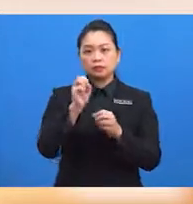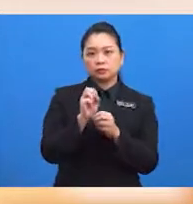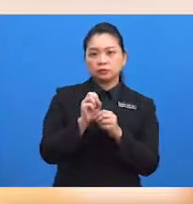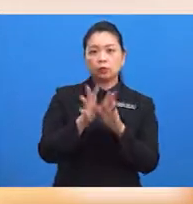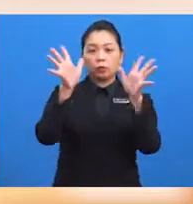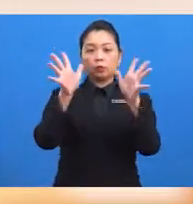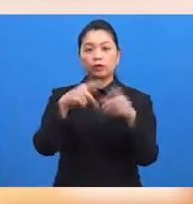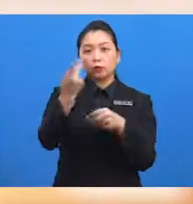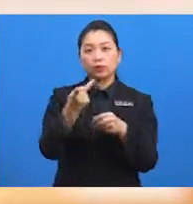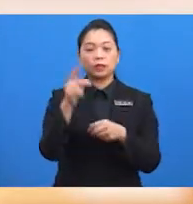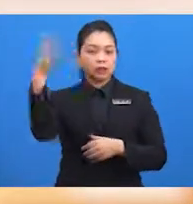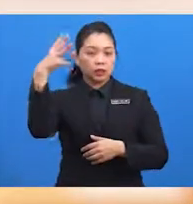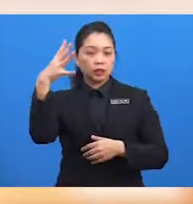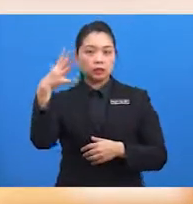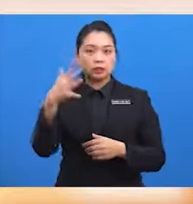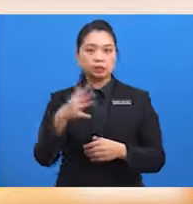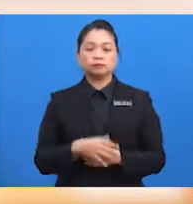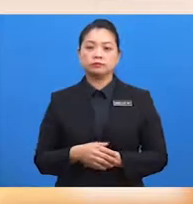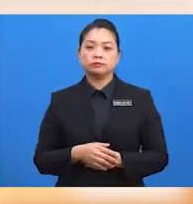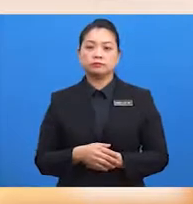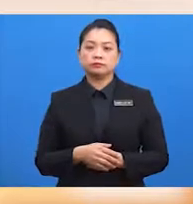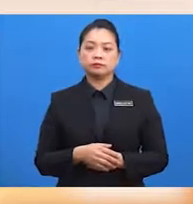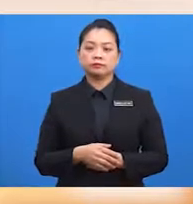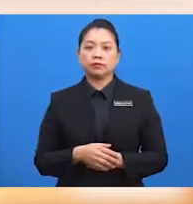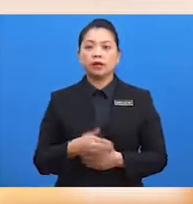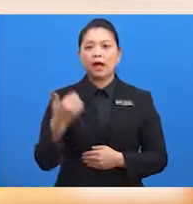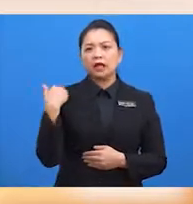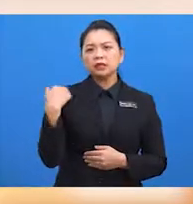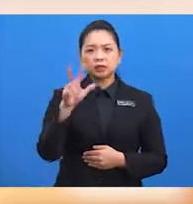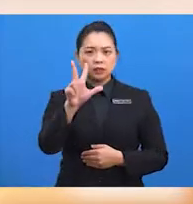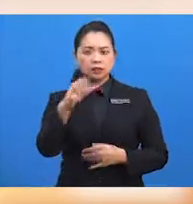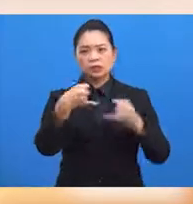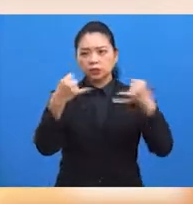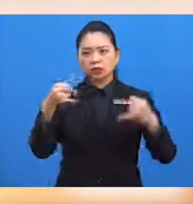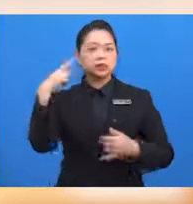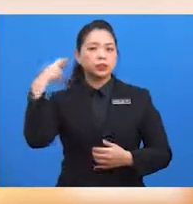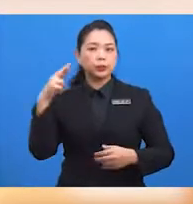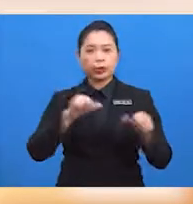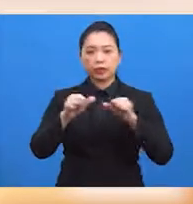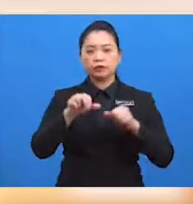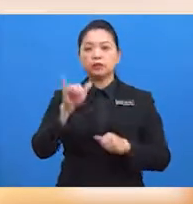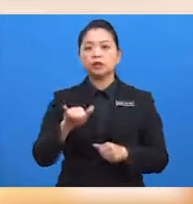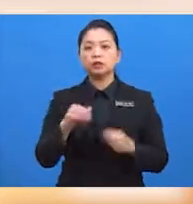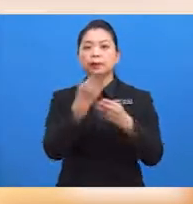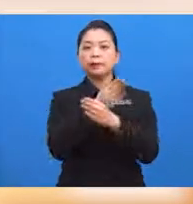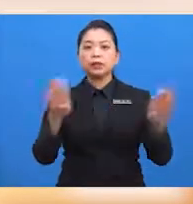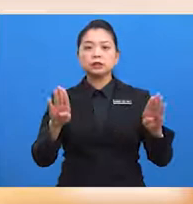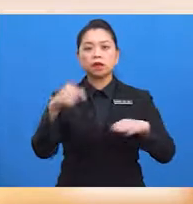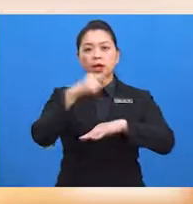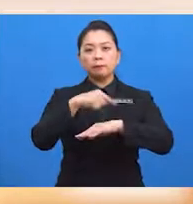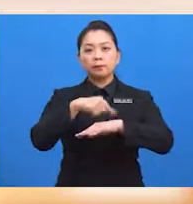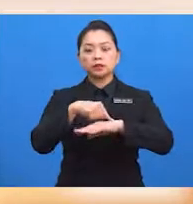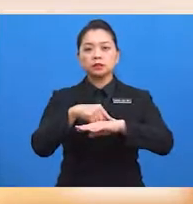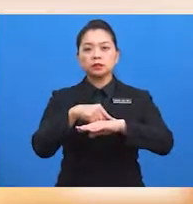stabil dalam sedalam mengayun Terdapat tiga jenis TWRP yang dibebaskan semasa